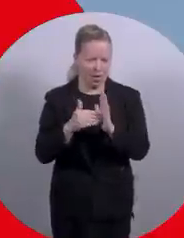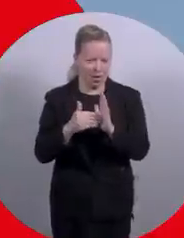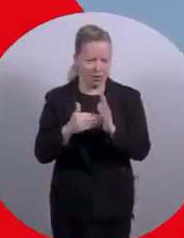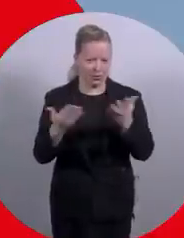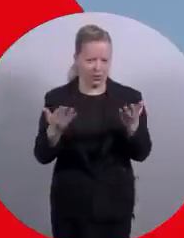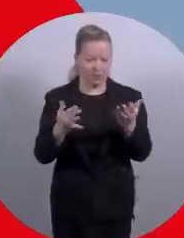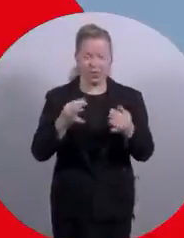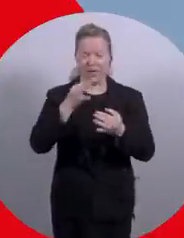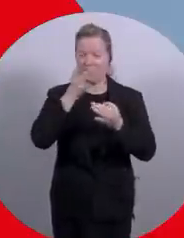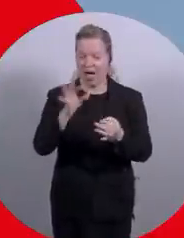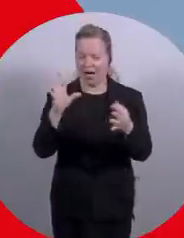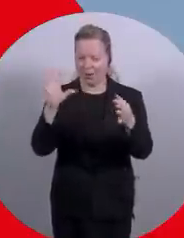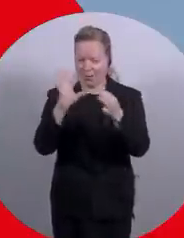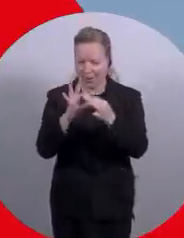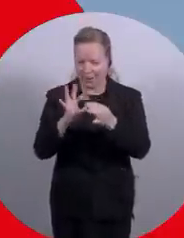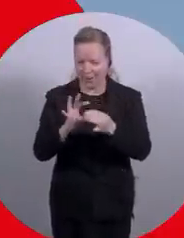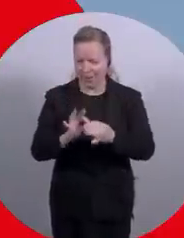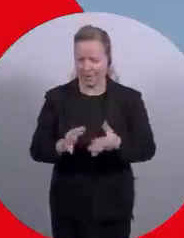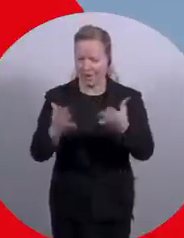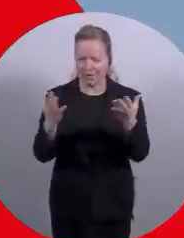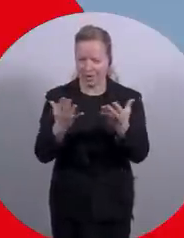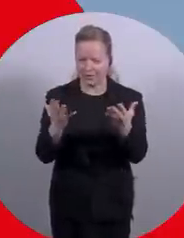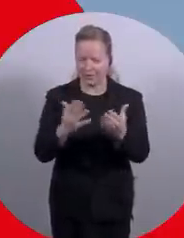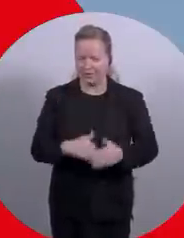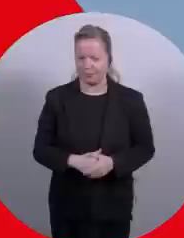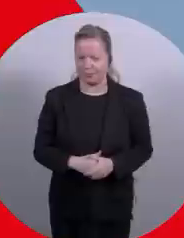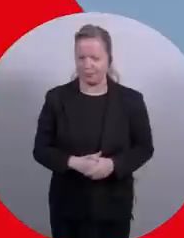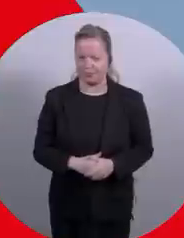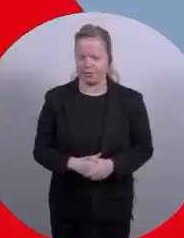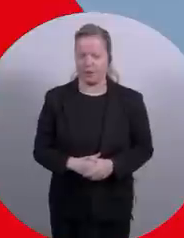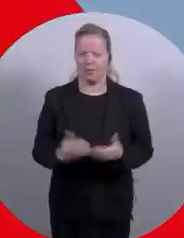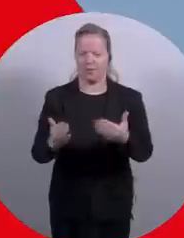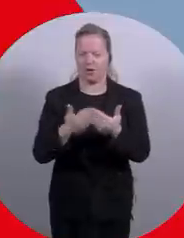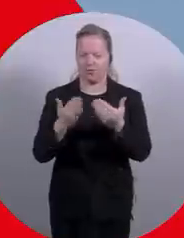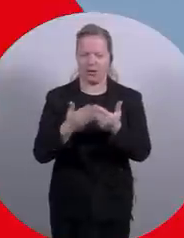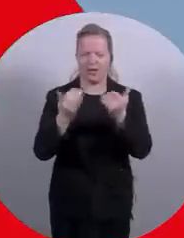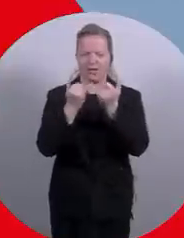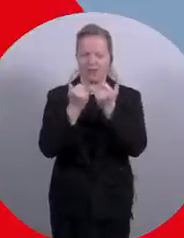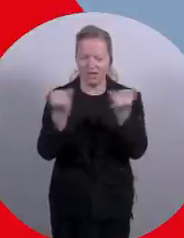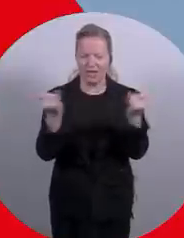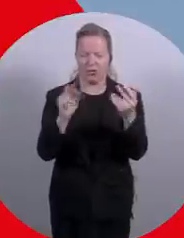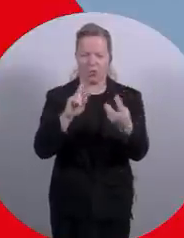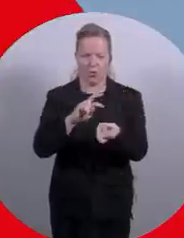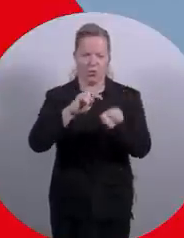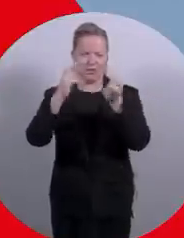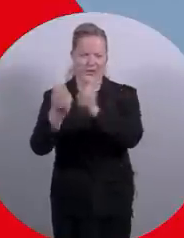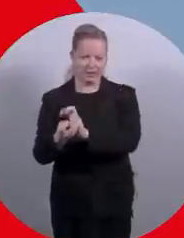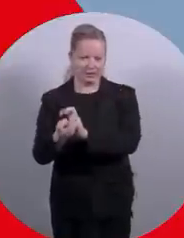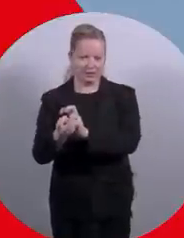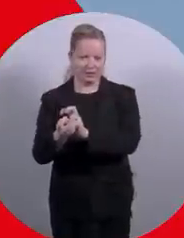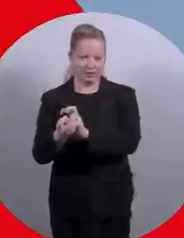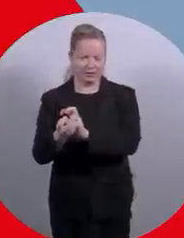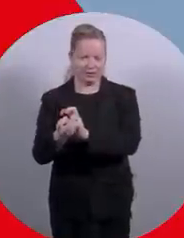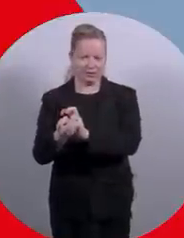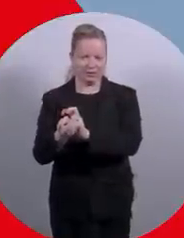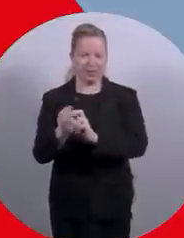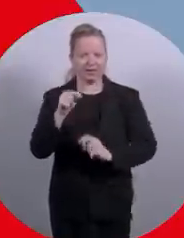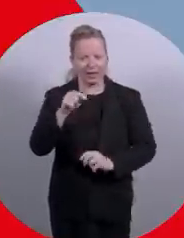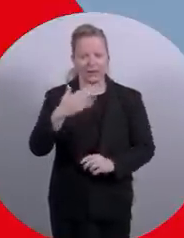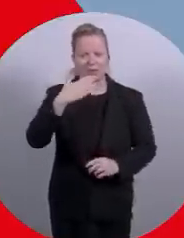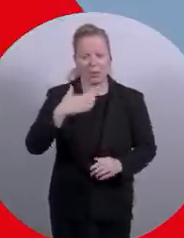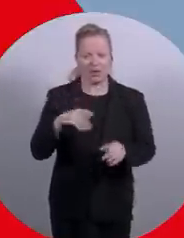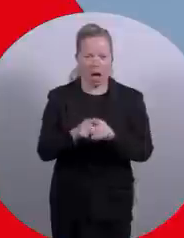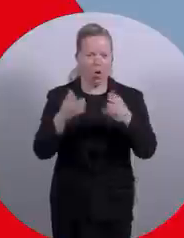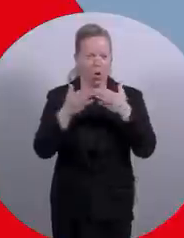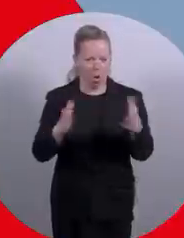bei dieser Frage steckt natürlich auch dahinter wie setzen wir das ich brauche das möchte ich